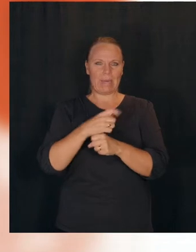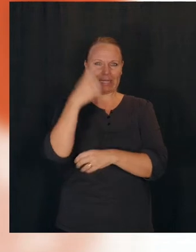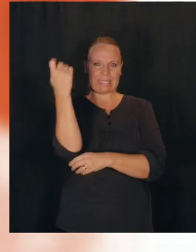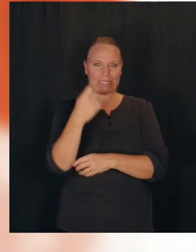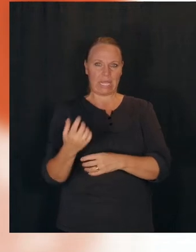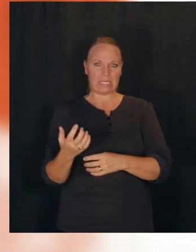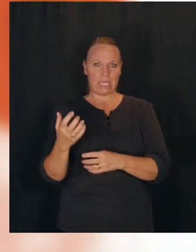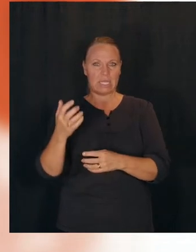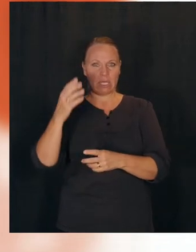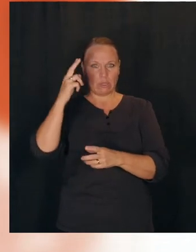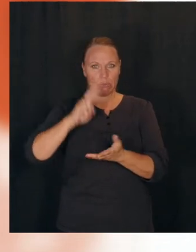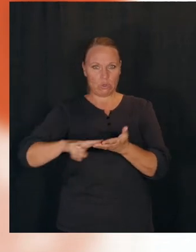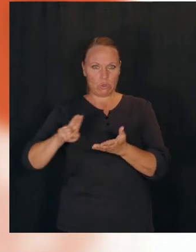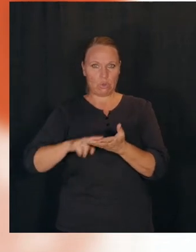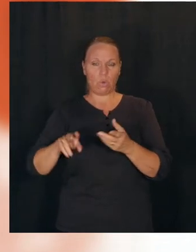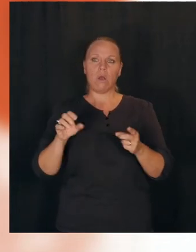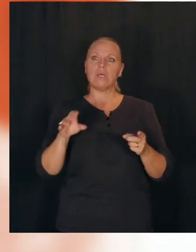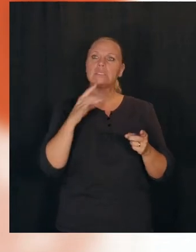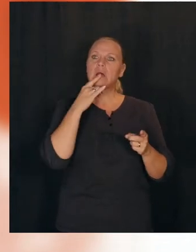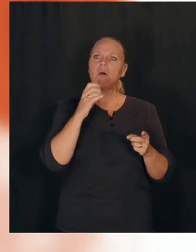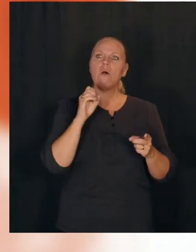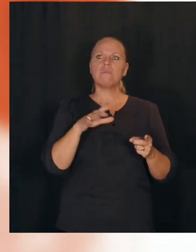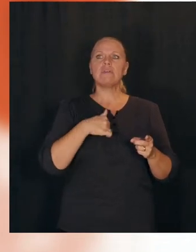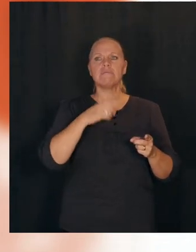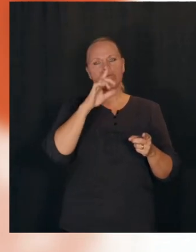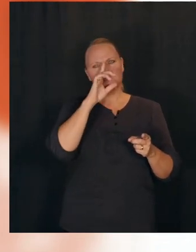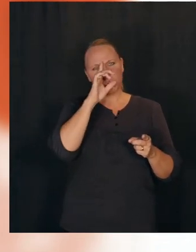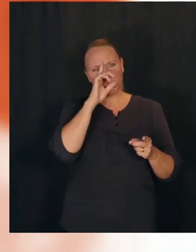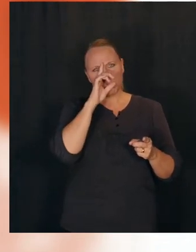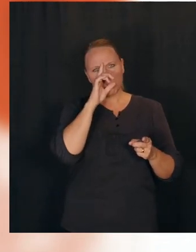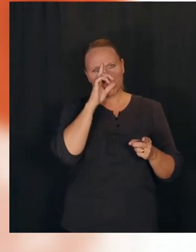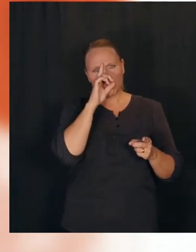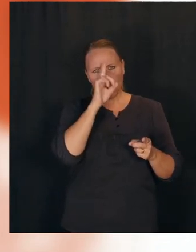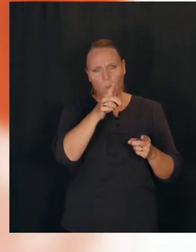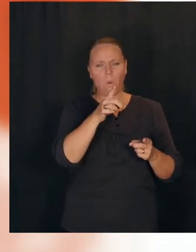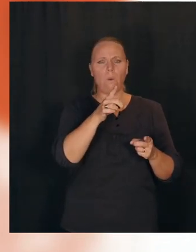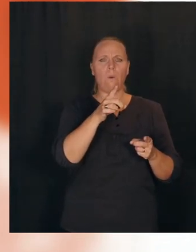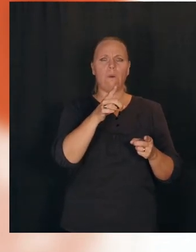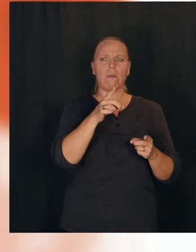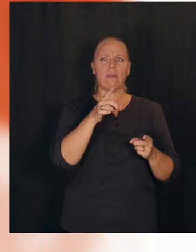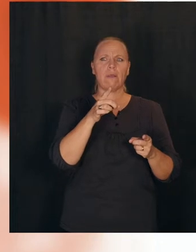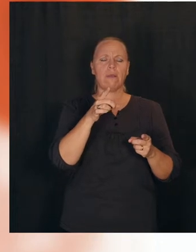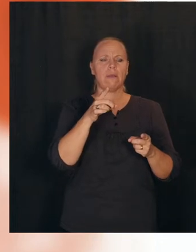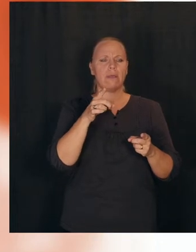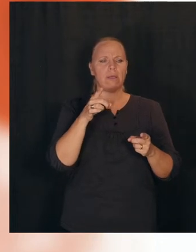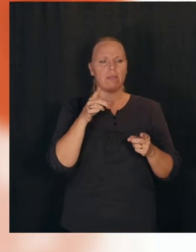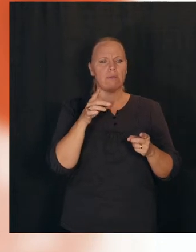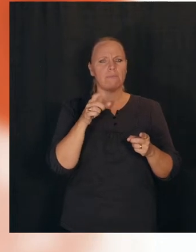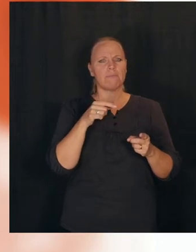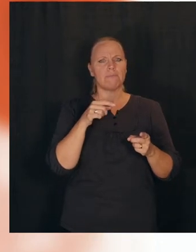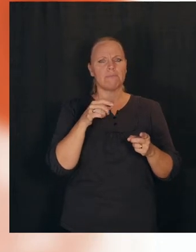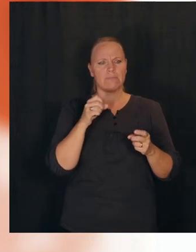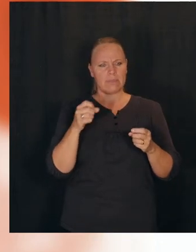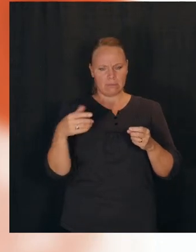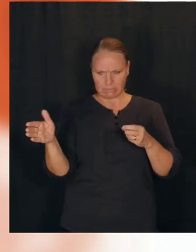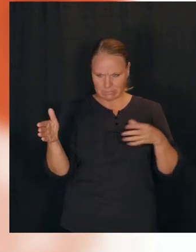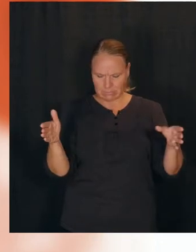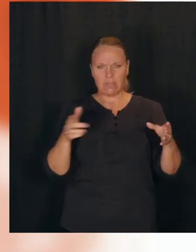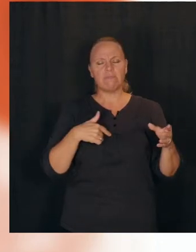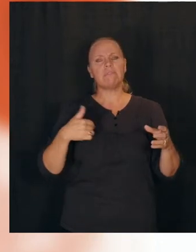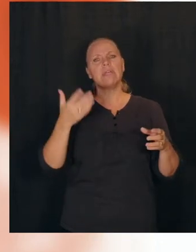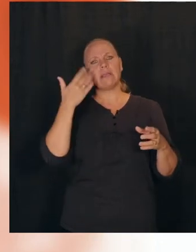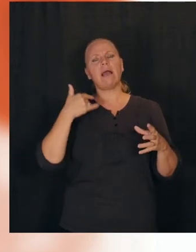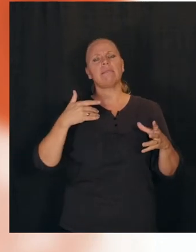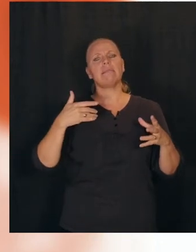så sköter mitten sig själv. Och så tror jag det är i många sammanhang att det är viktigt att